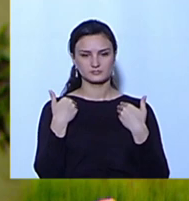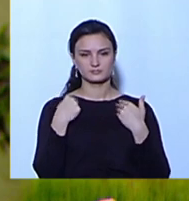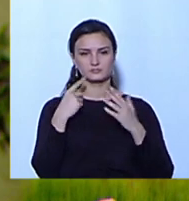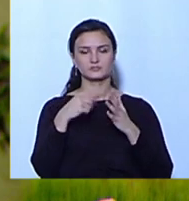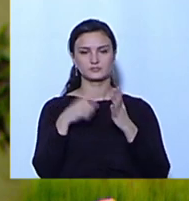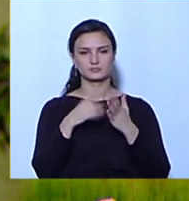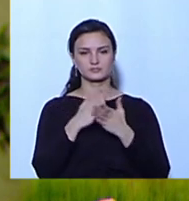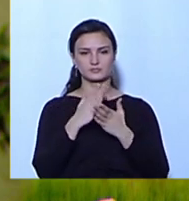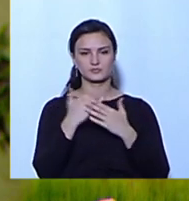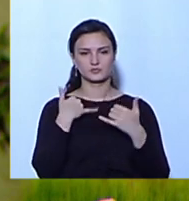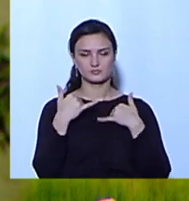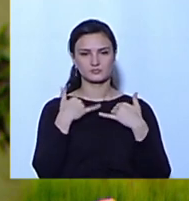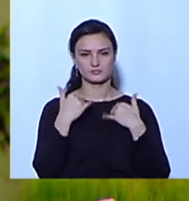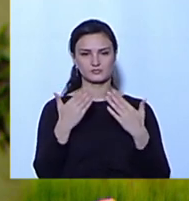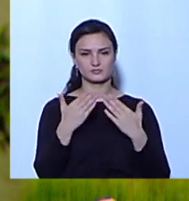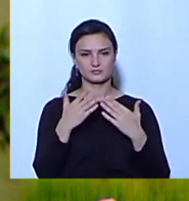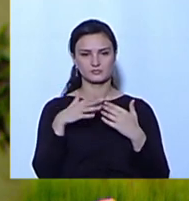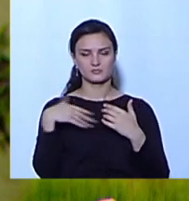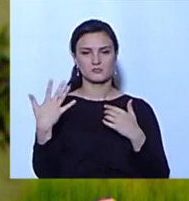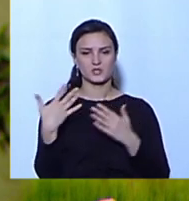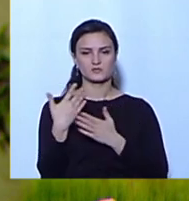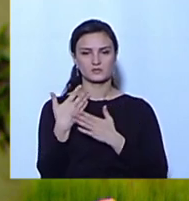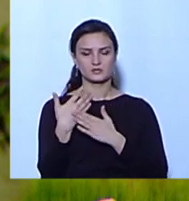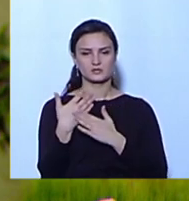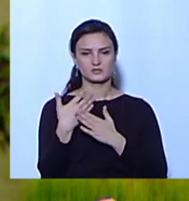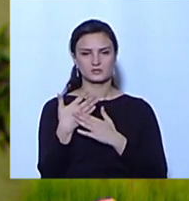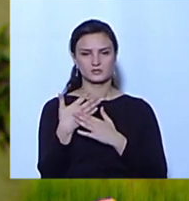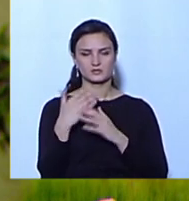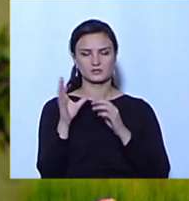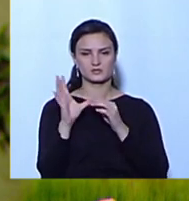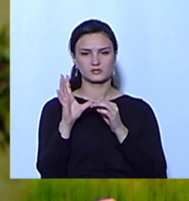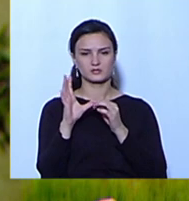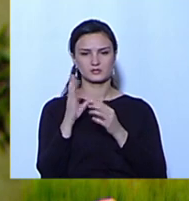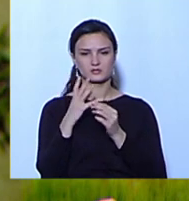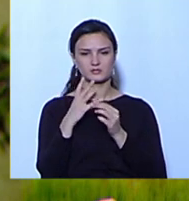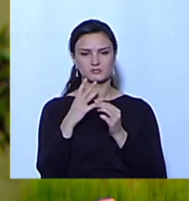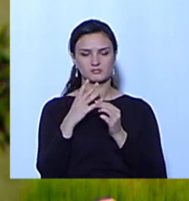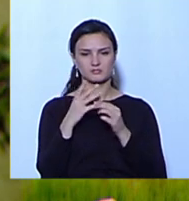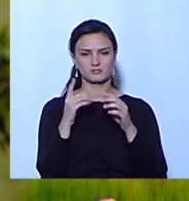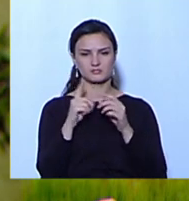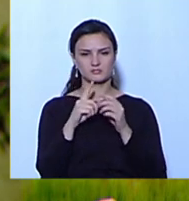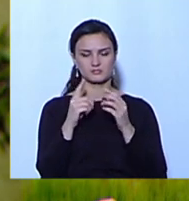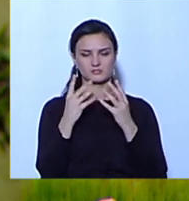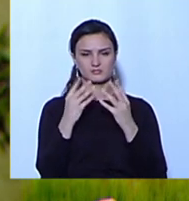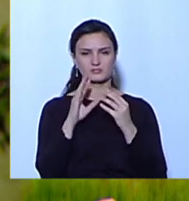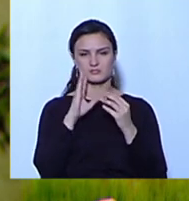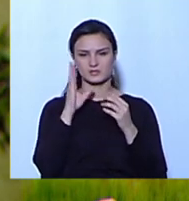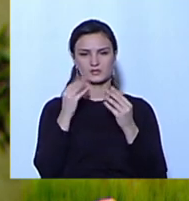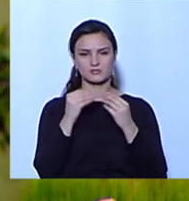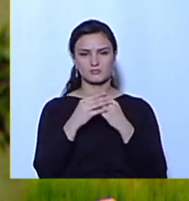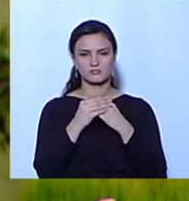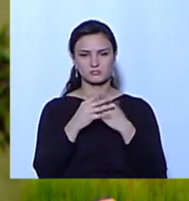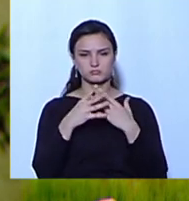შეკითხვა მაქვს ასეთი სტუმართან. დიახ. მარჯვენა ხელი სერა ტიკი და შემდეგ მეორე ტიკი. განსაკუთრებით დიდი, ძალიან